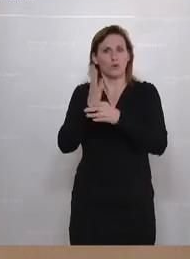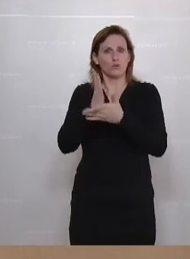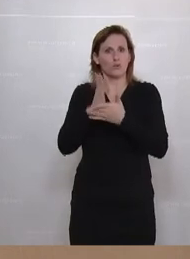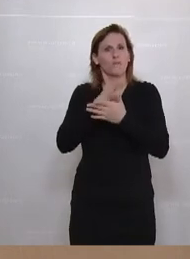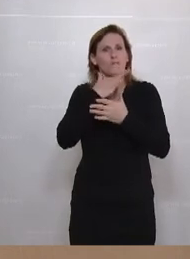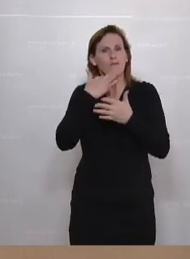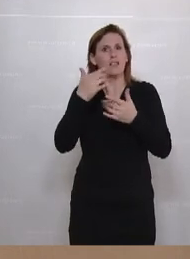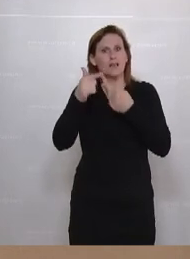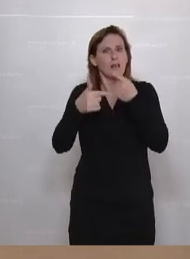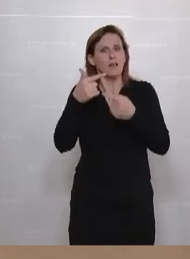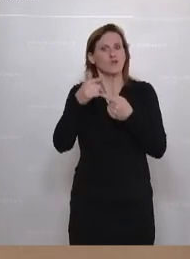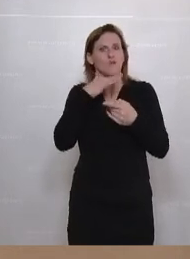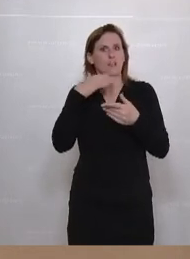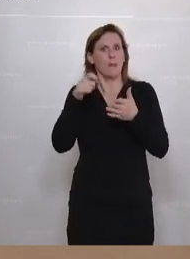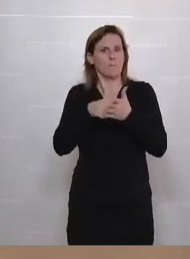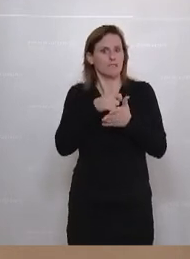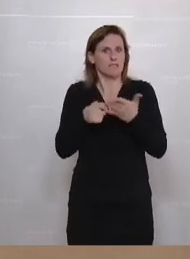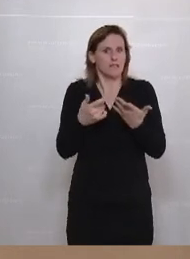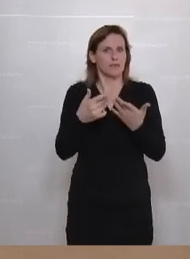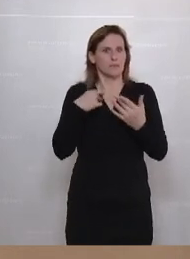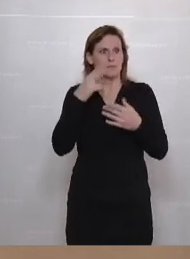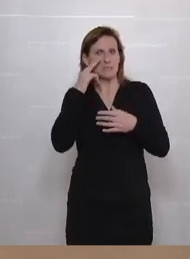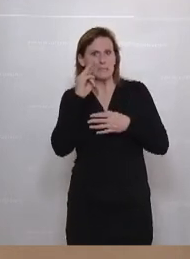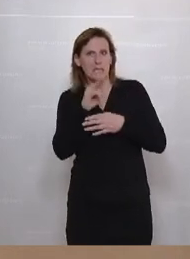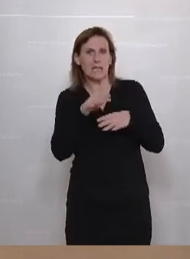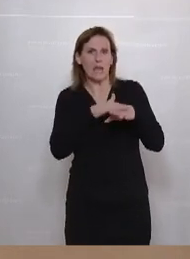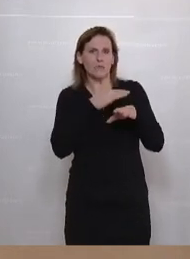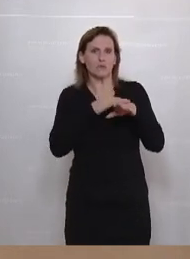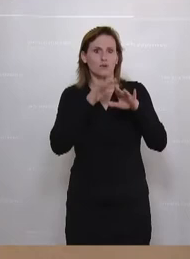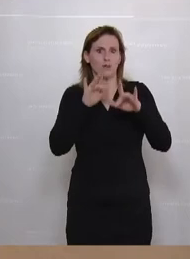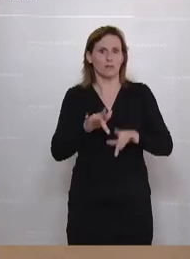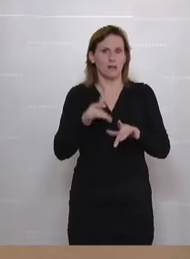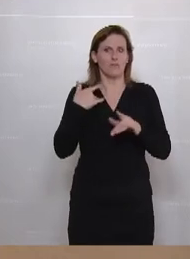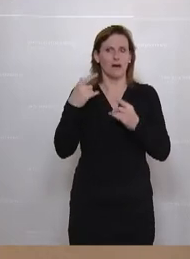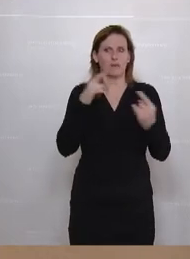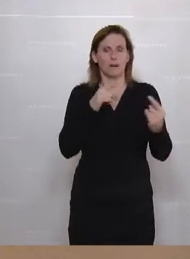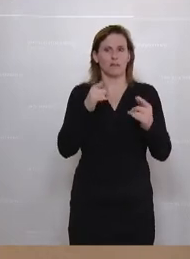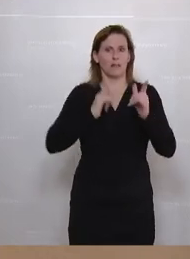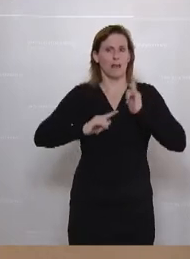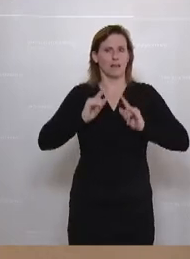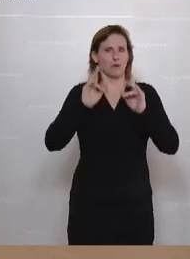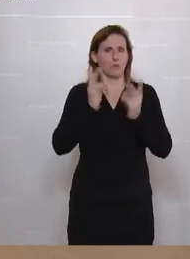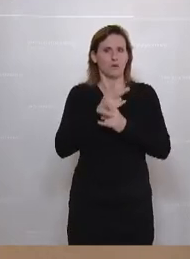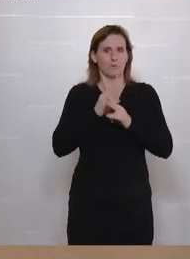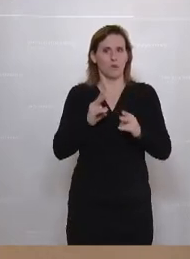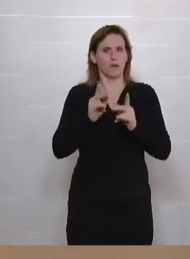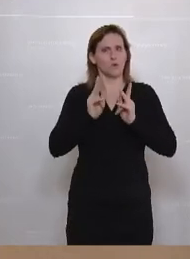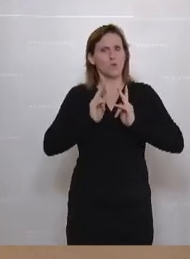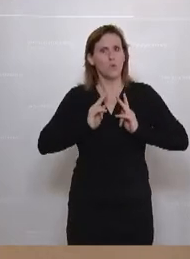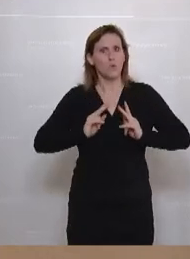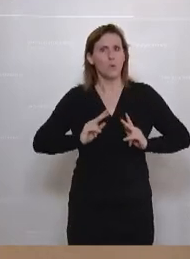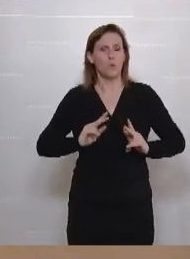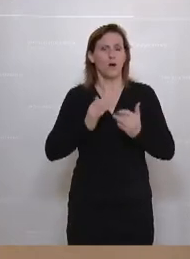Ich sehe ganz im Gegenteil, dass hier von anderen Seiten sozusagen die Emotionalität der Debatte es leider unmöglich macht, manchmal etwas in Ruhe und